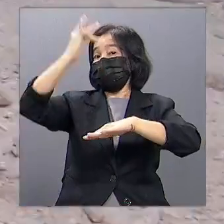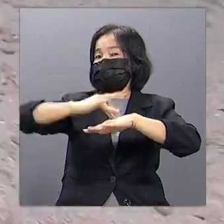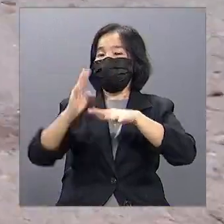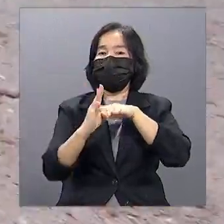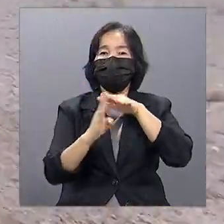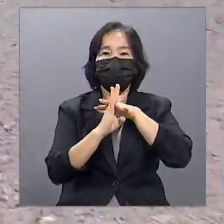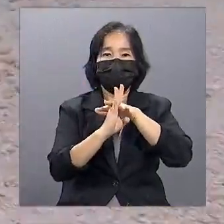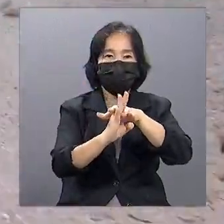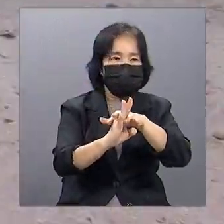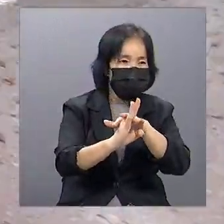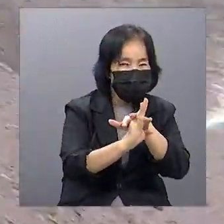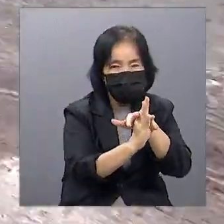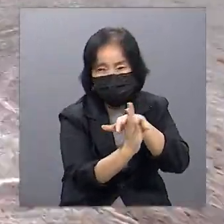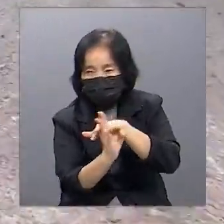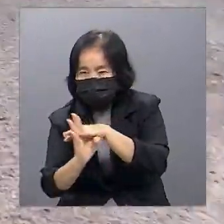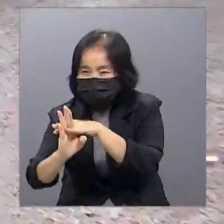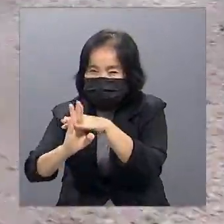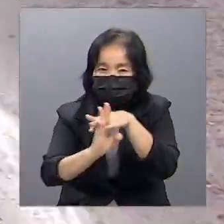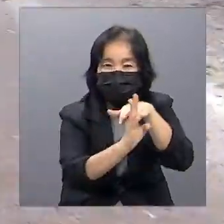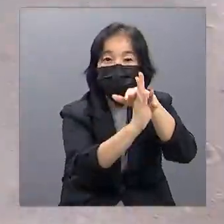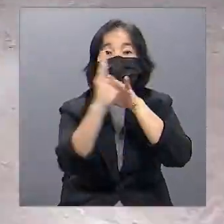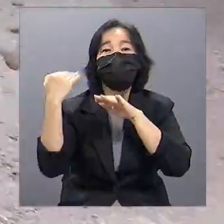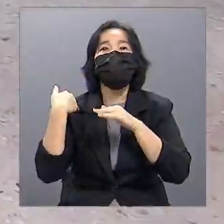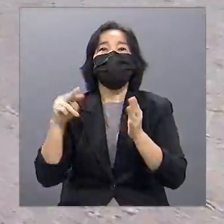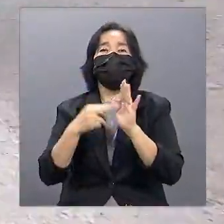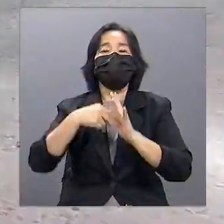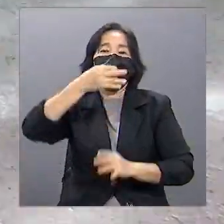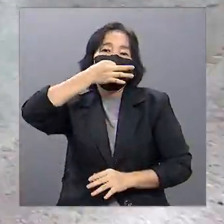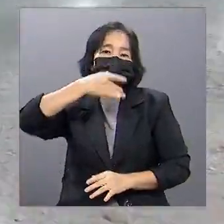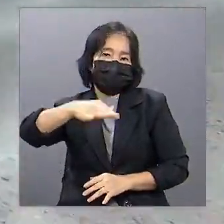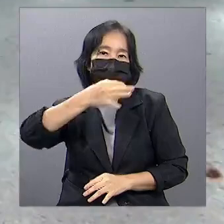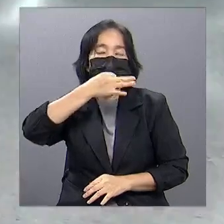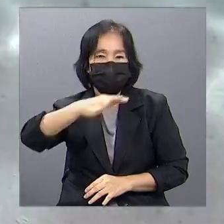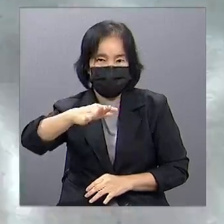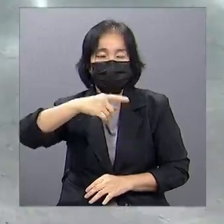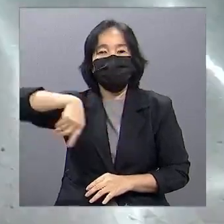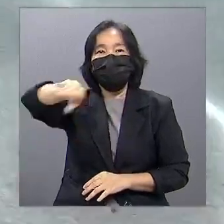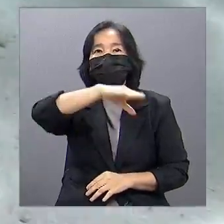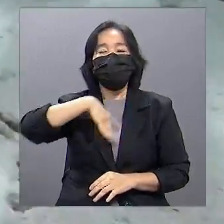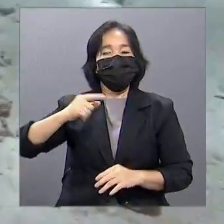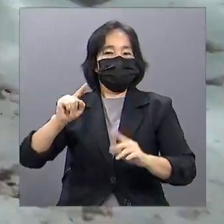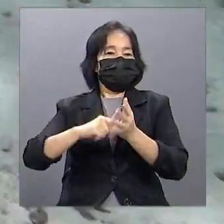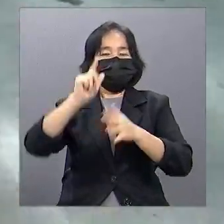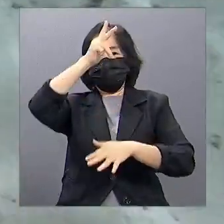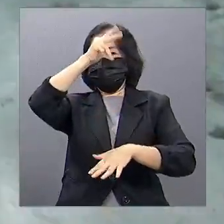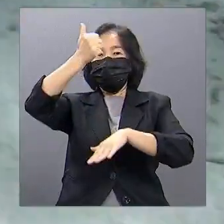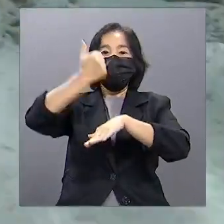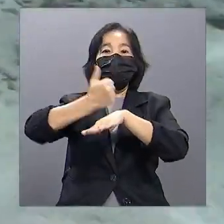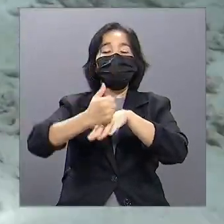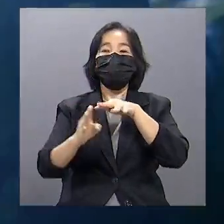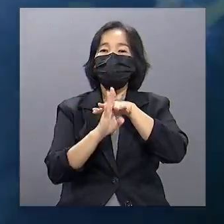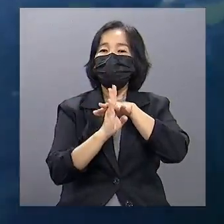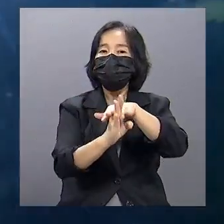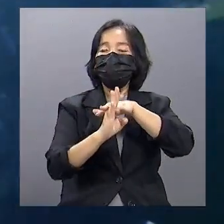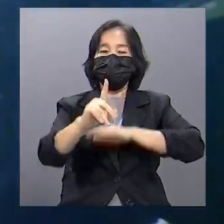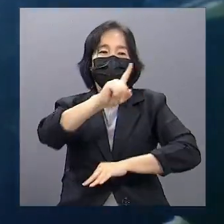รณ์แบบฉลามเดินอยู่บนยอดของพีระมิดอาหารมาตลอดนะครับฉลามมีหน้าที่ดูแลควบ